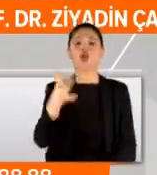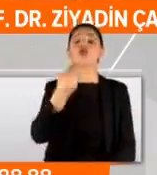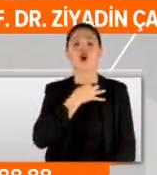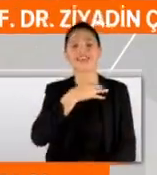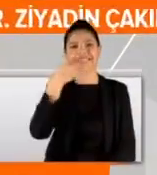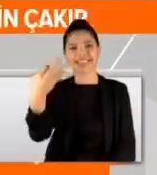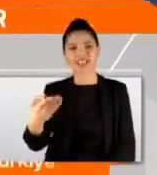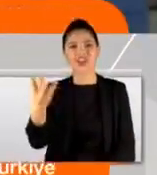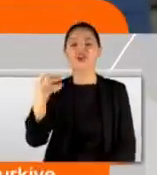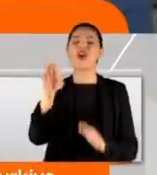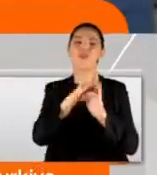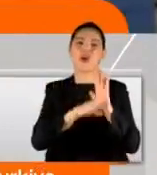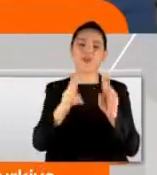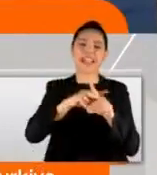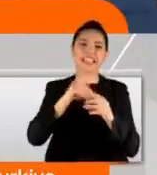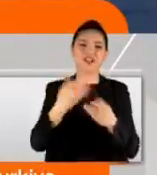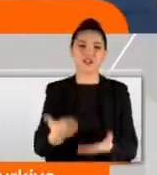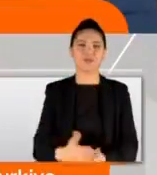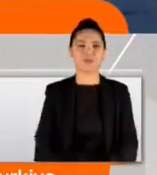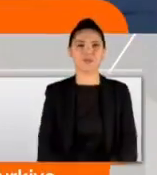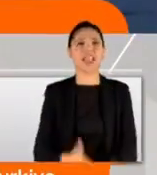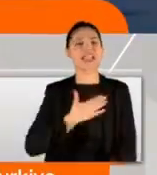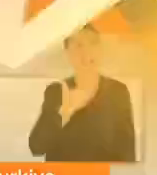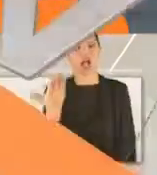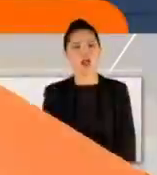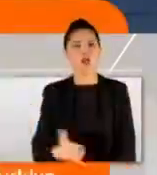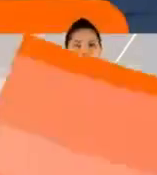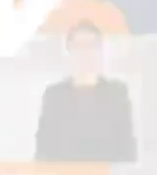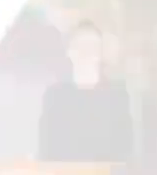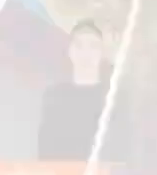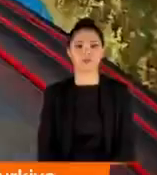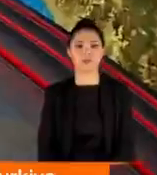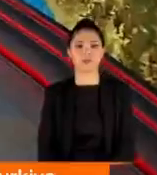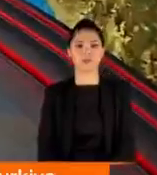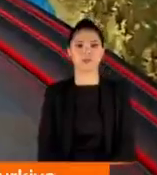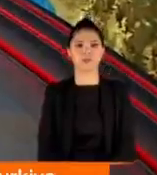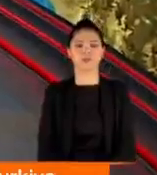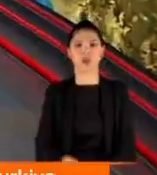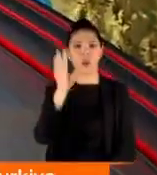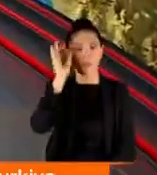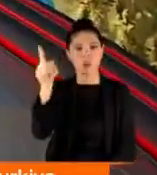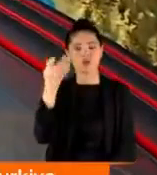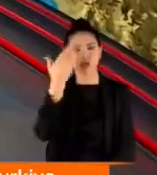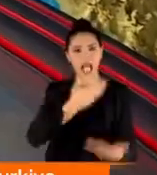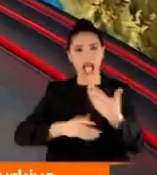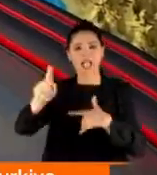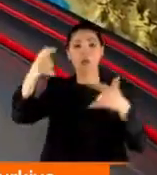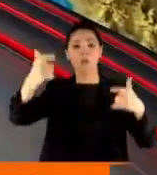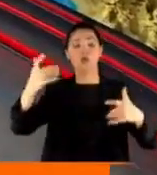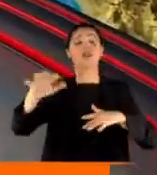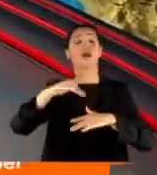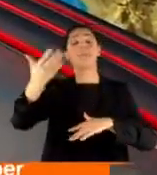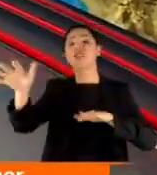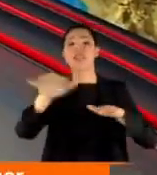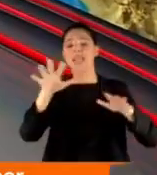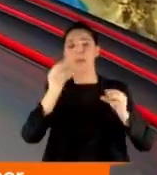teşekkür ediyorum efendim yayınımıza katıldığınız için. Sağ olun. Evet. Hocamız da anlattı. Bölgede başka depremler de